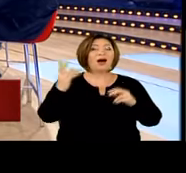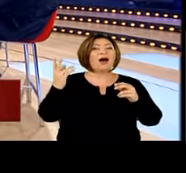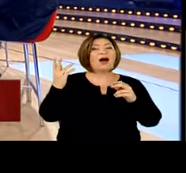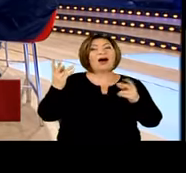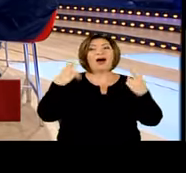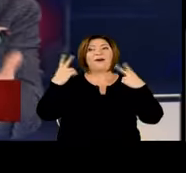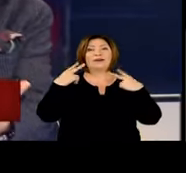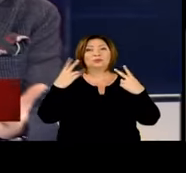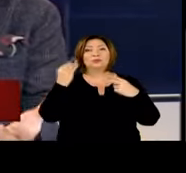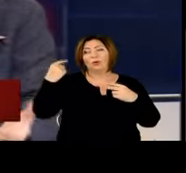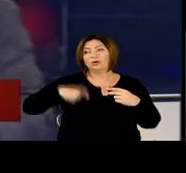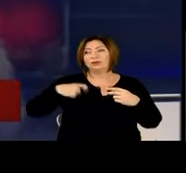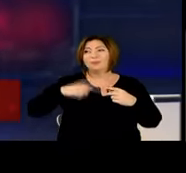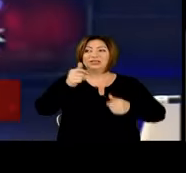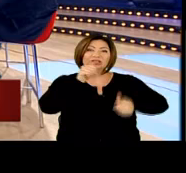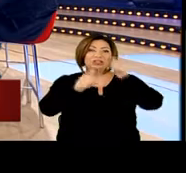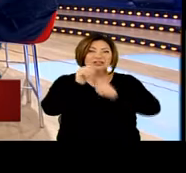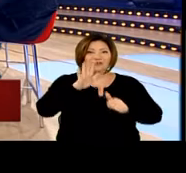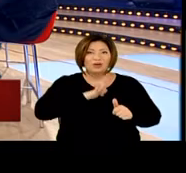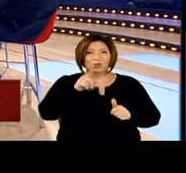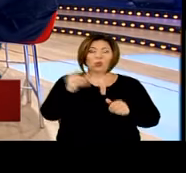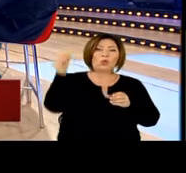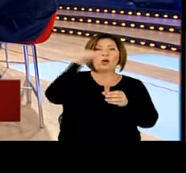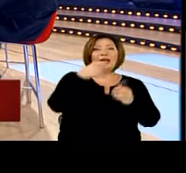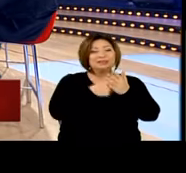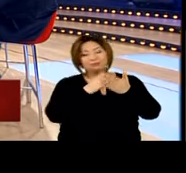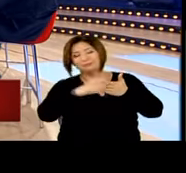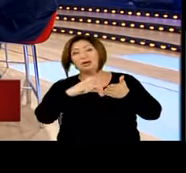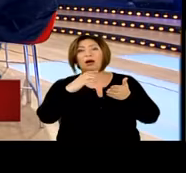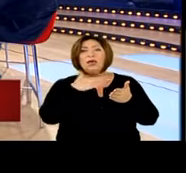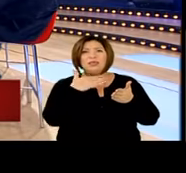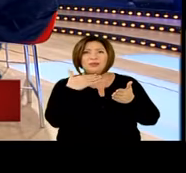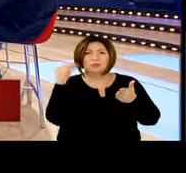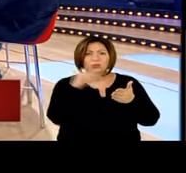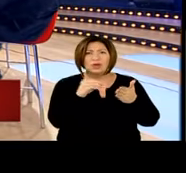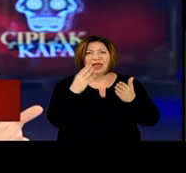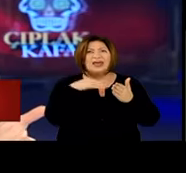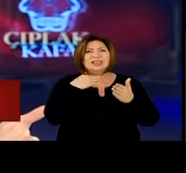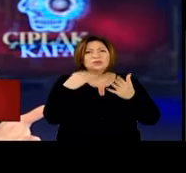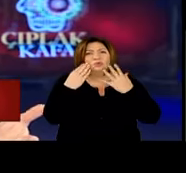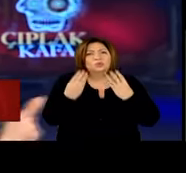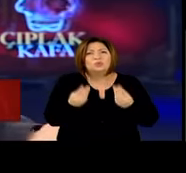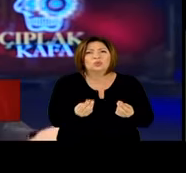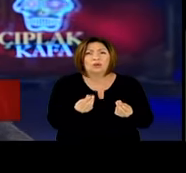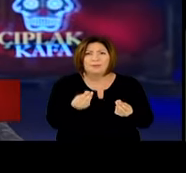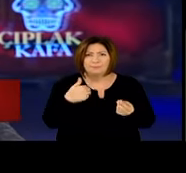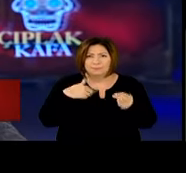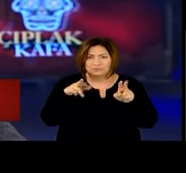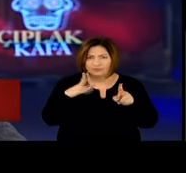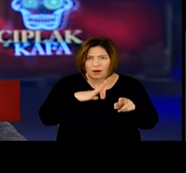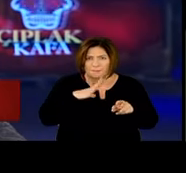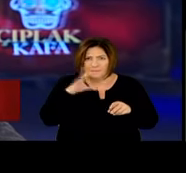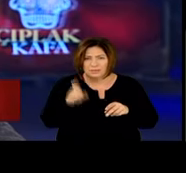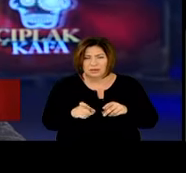vardır. Adamın işte çok özel bir içkisi vardır filan da onu koyarlar üzerine ismini. Ama eti falan, eti çürütüyorlar. Evet. Var mı bizde böyle bir